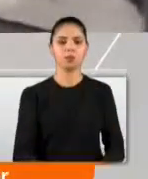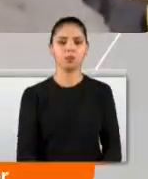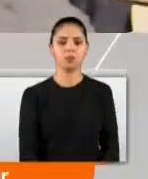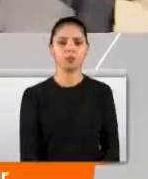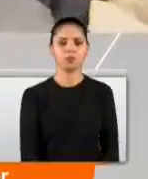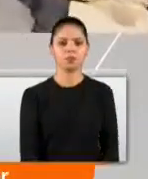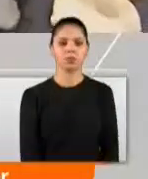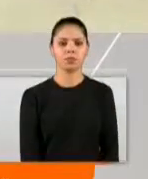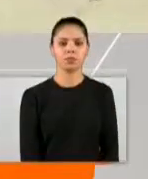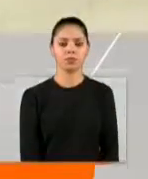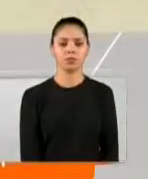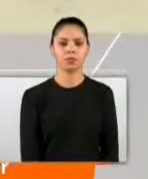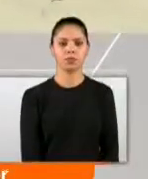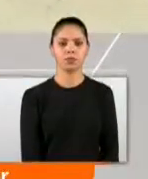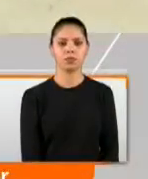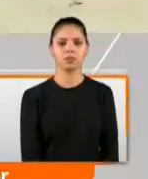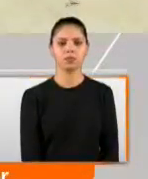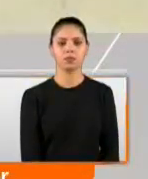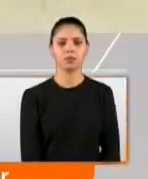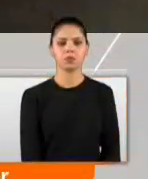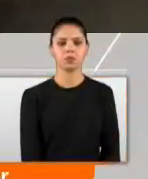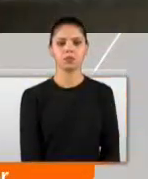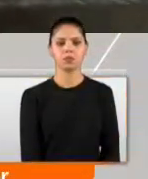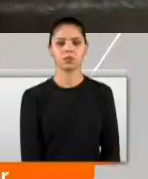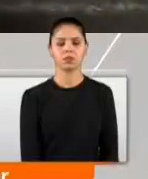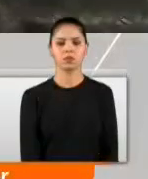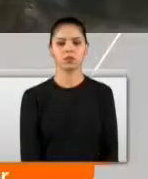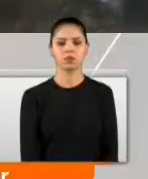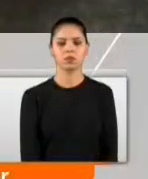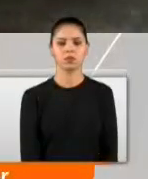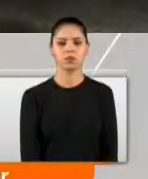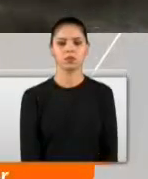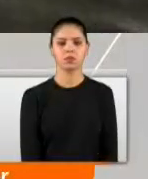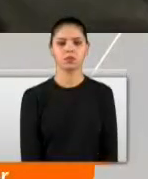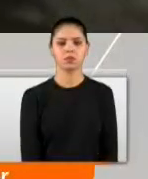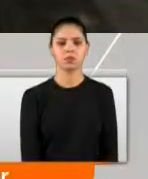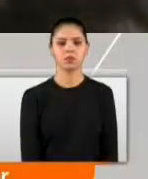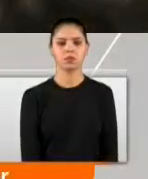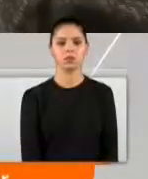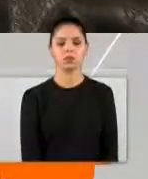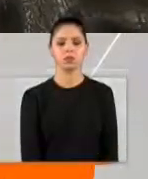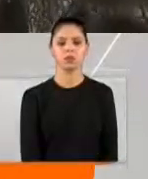sahte fosil. Sahte fosil, fan sahte fosil. Eğer sahteyse belgen nerede?